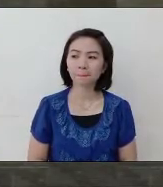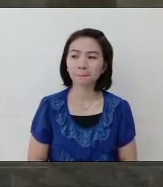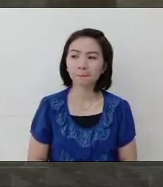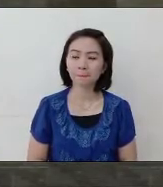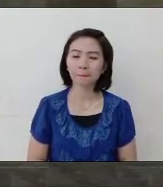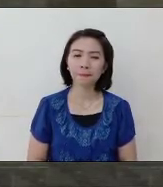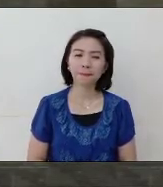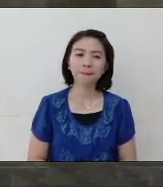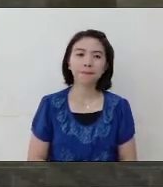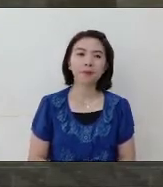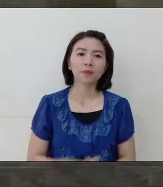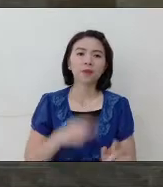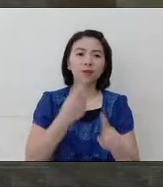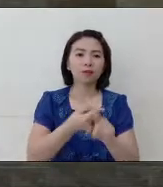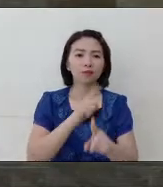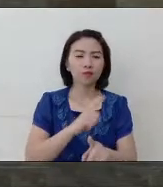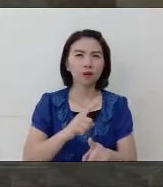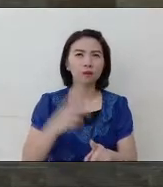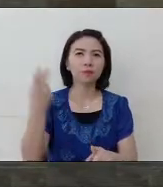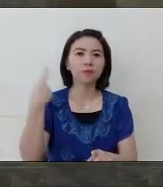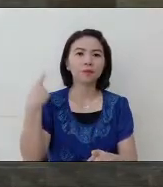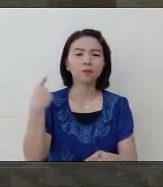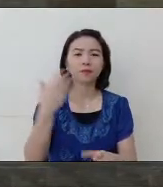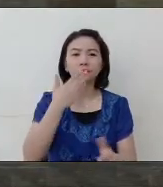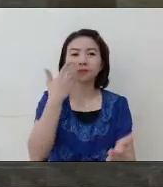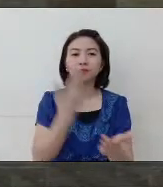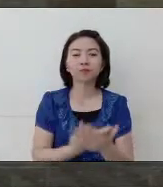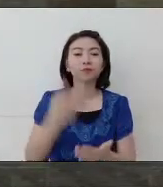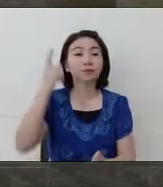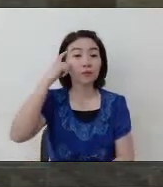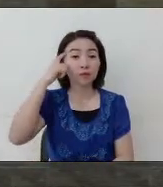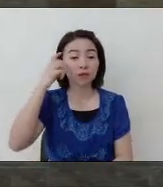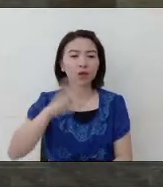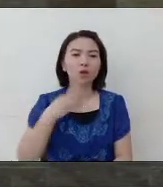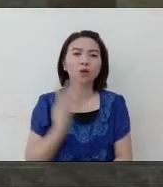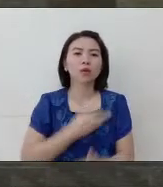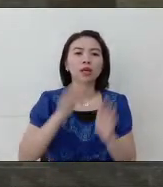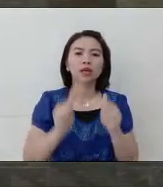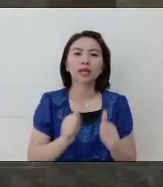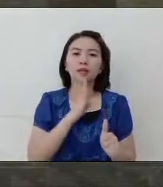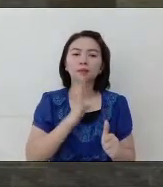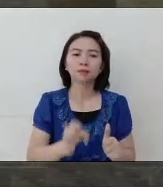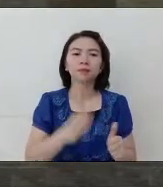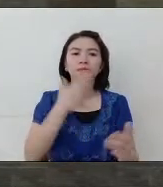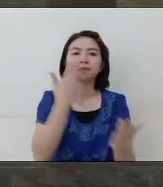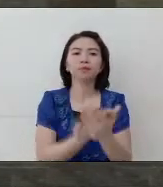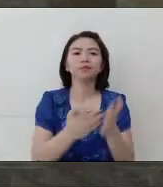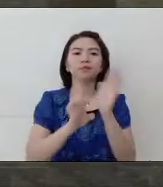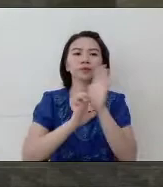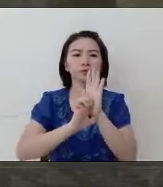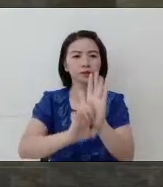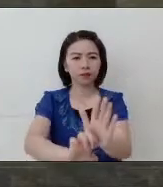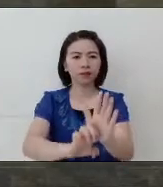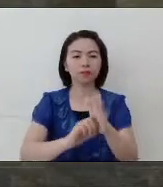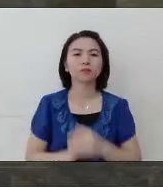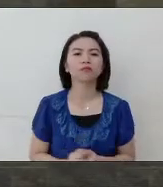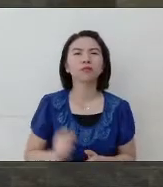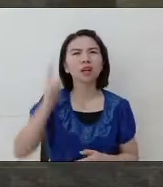maging isang model Christian. Think about sa family po natin kung ang lahat ng